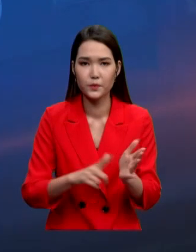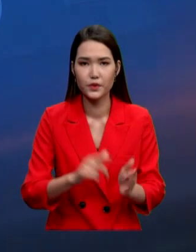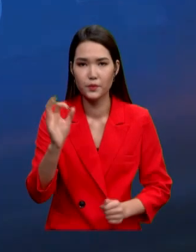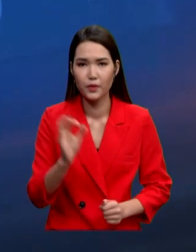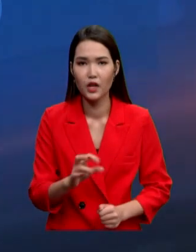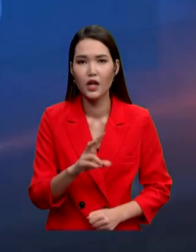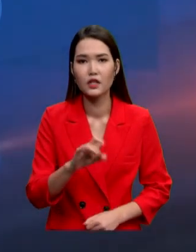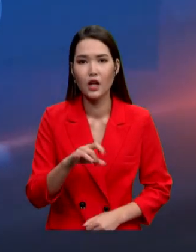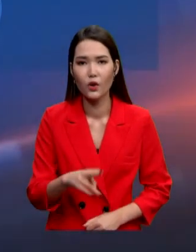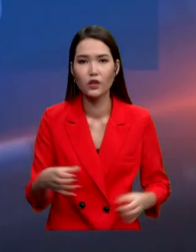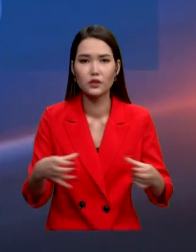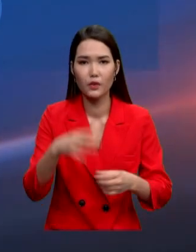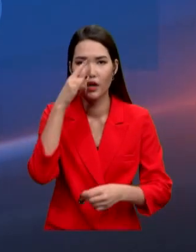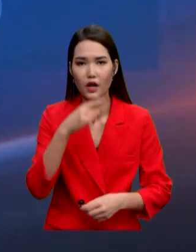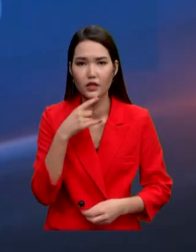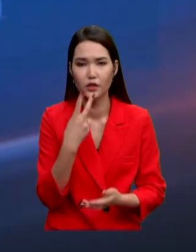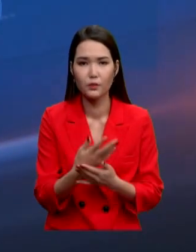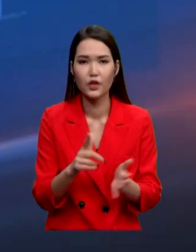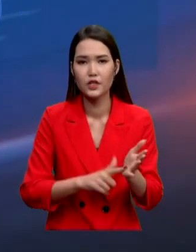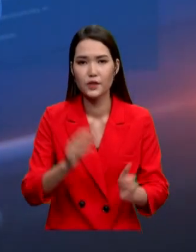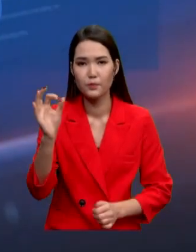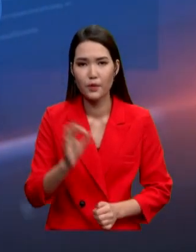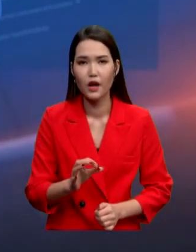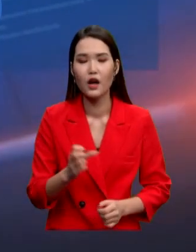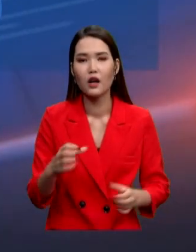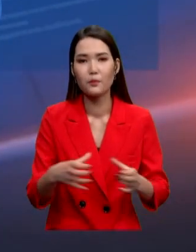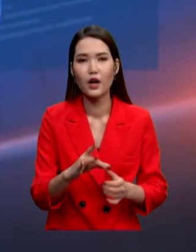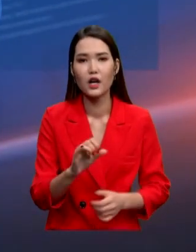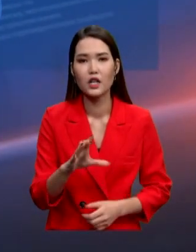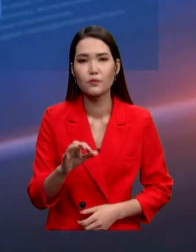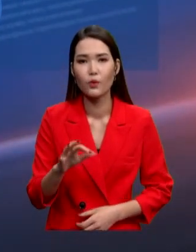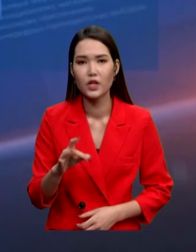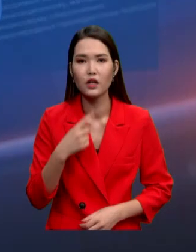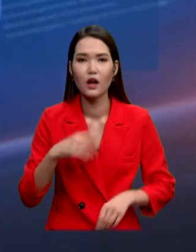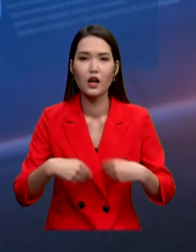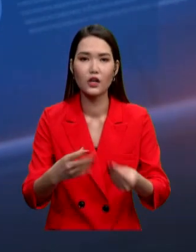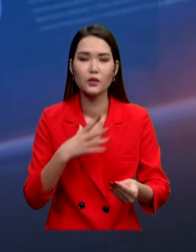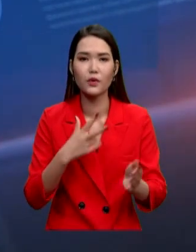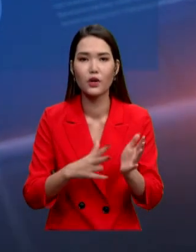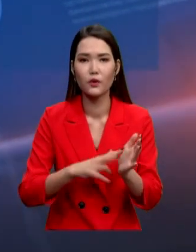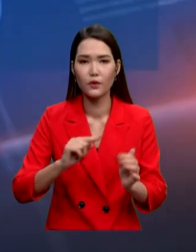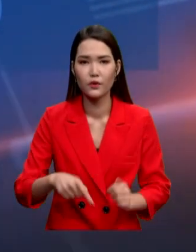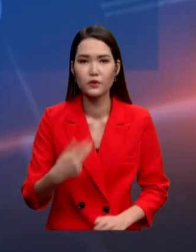8,87%. Народная партия Казахстана почти 7%. За партию Республика проголосовали